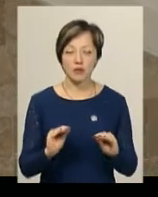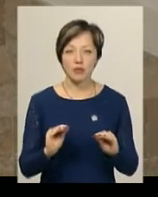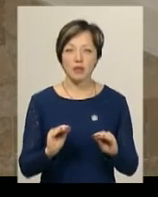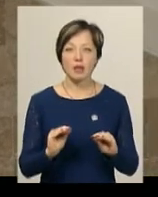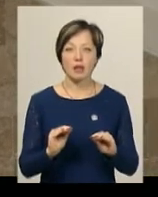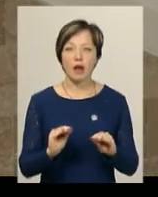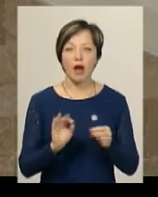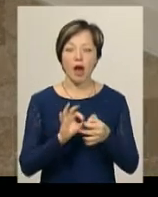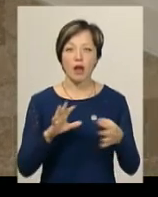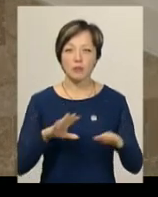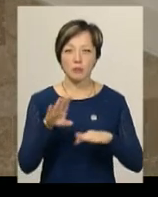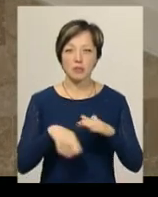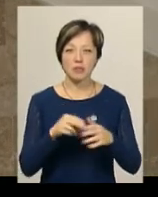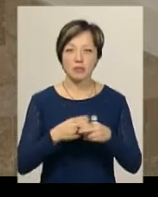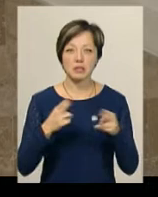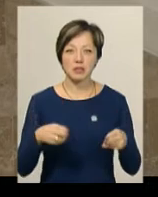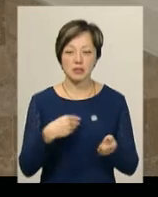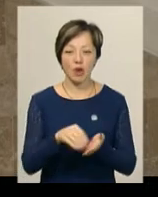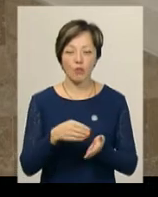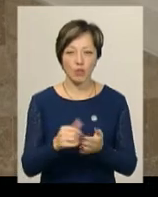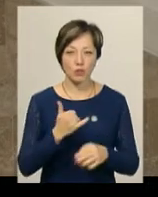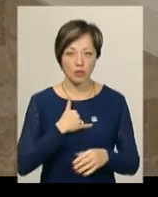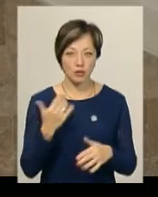підстанції, трансформаторна підстанція вже закуплена в нас.